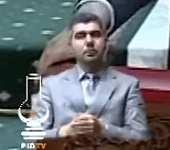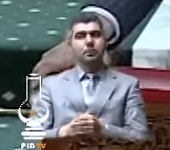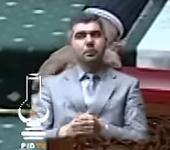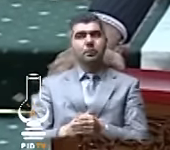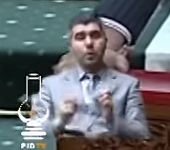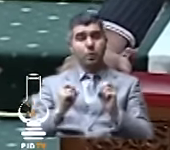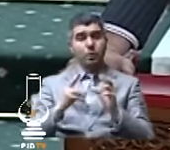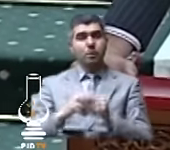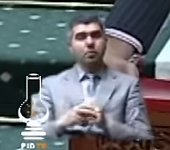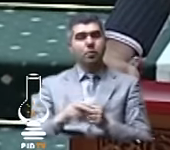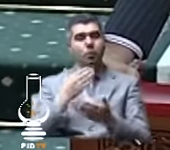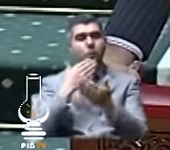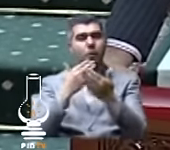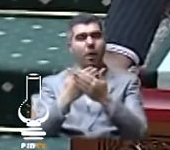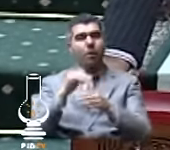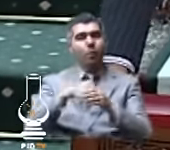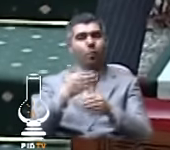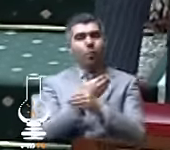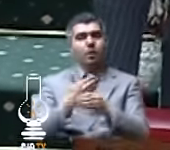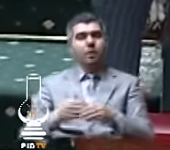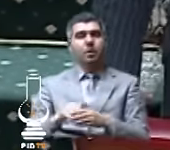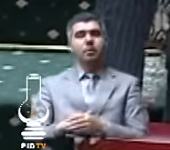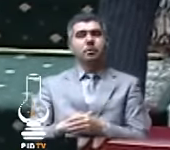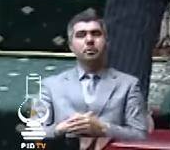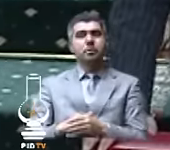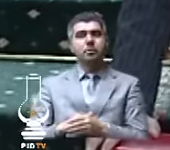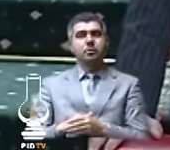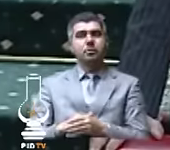نعم شكرا سيد المستشار، ولكن